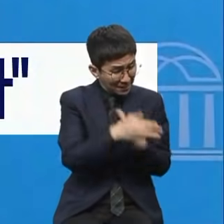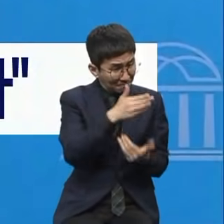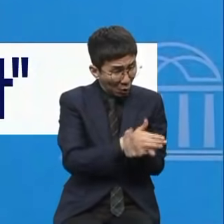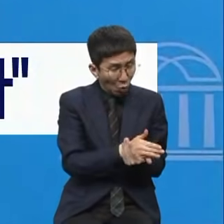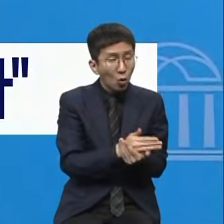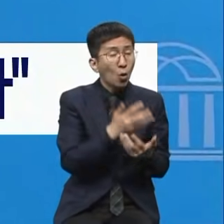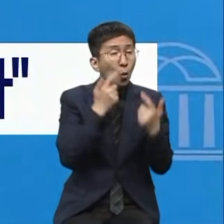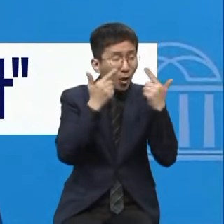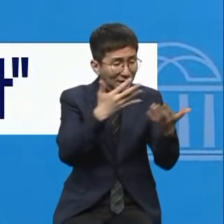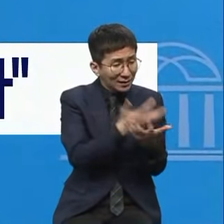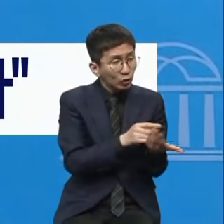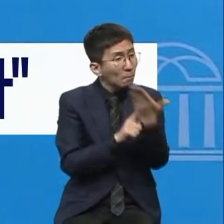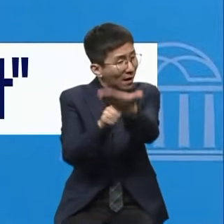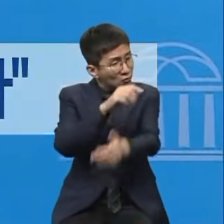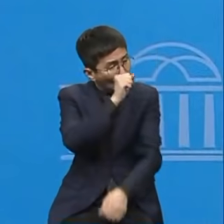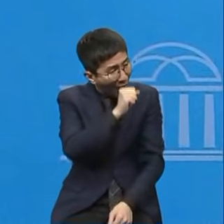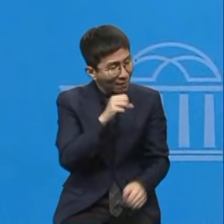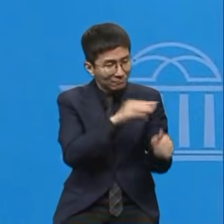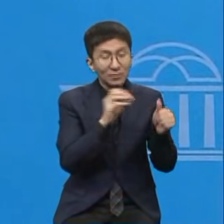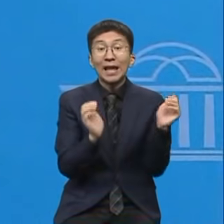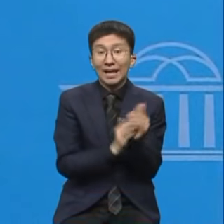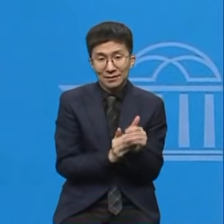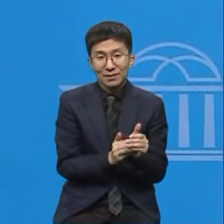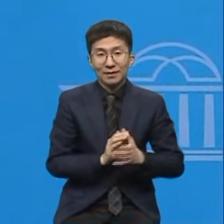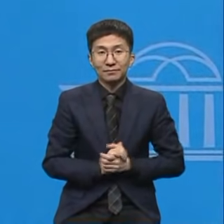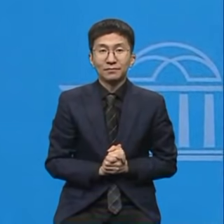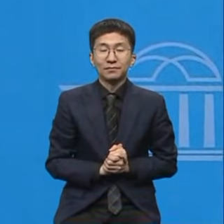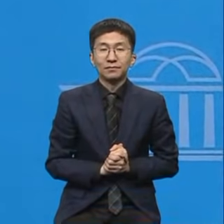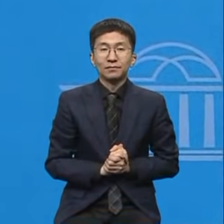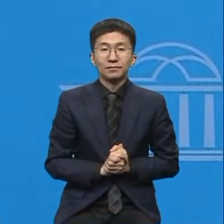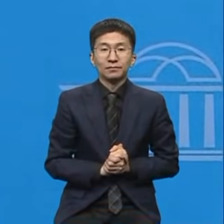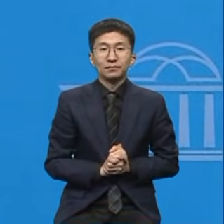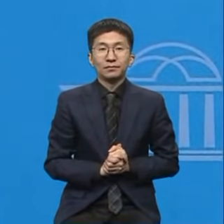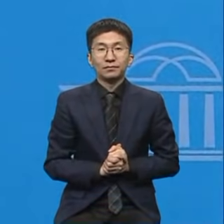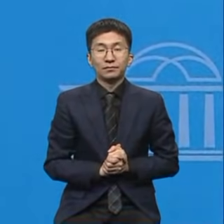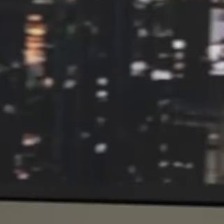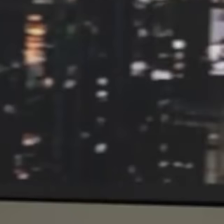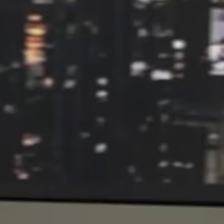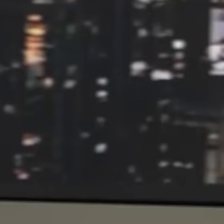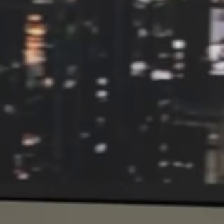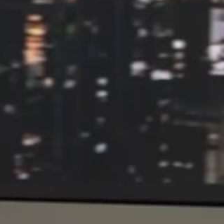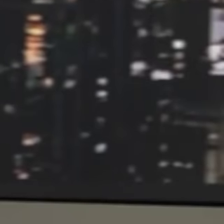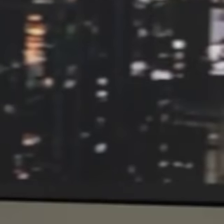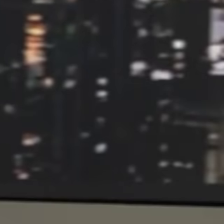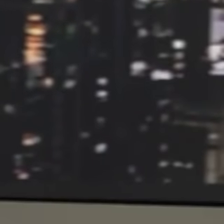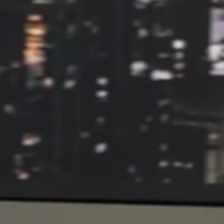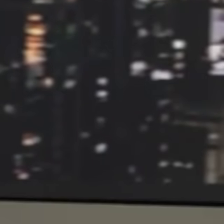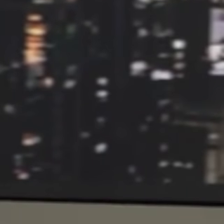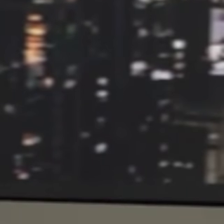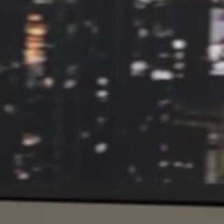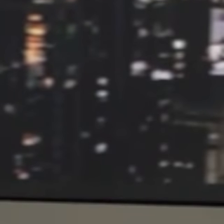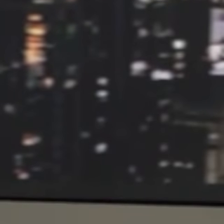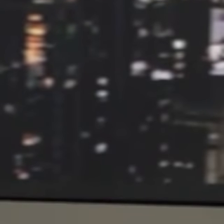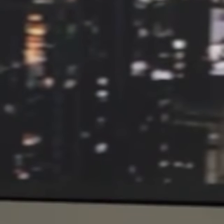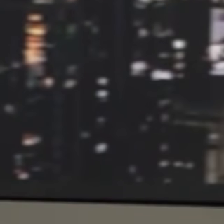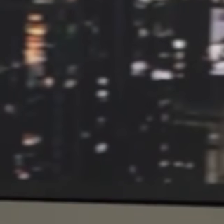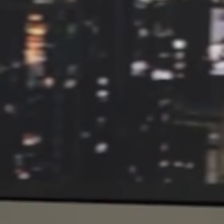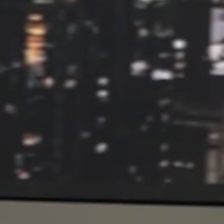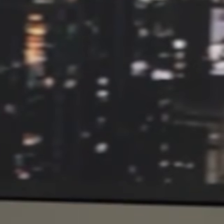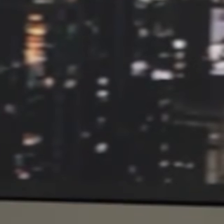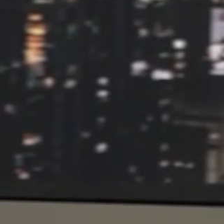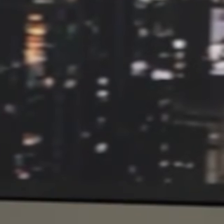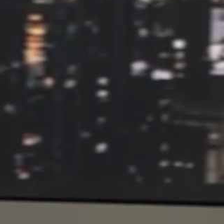자료부터 신속하게 제출하라고 촉구했습니다. SBS 백운입니다. 네, 안녕하십니까. 김현우입니다. 더 많은 뉴스와